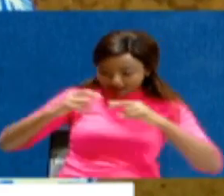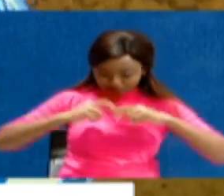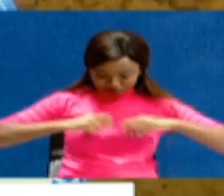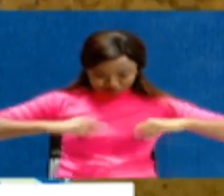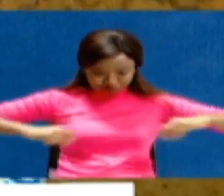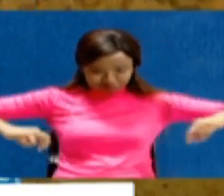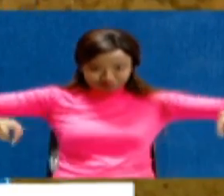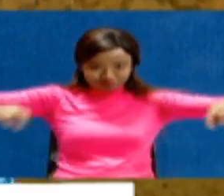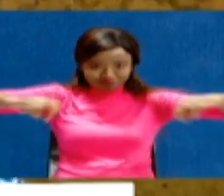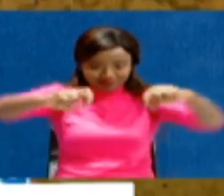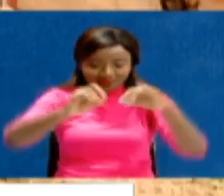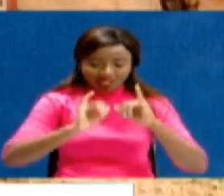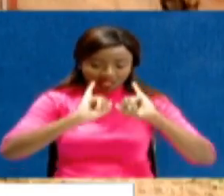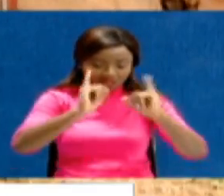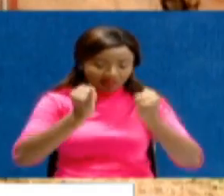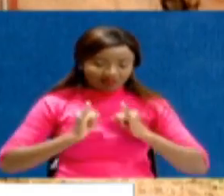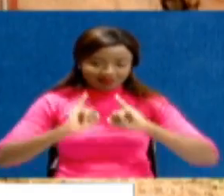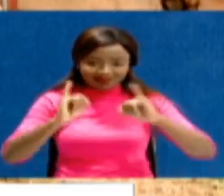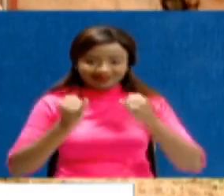ni huyu.